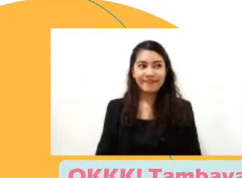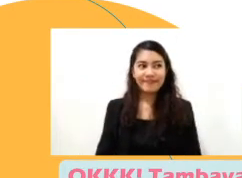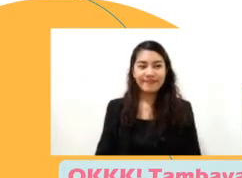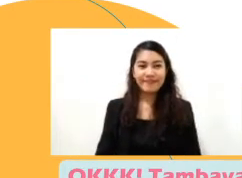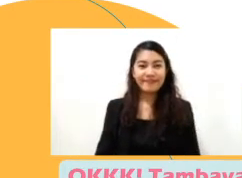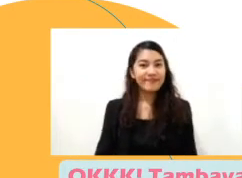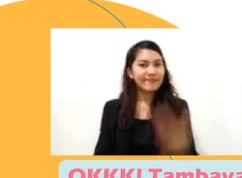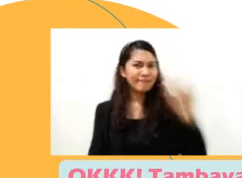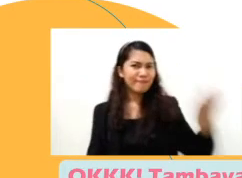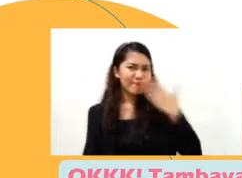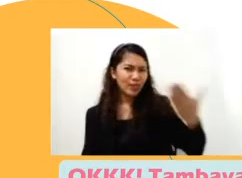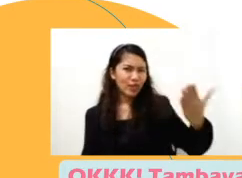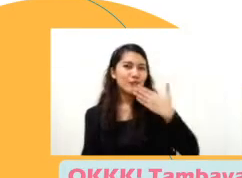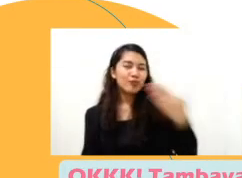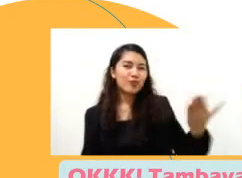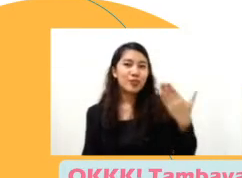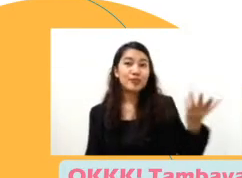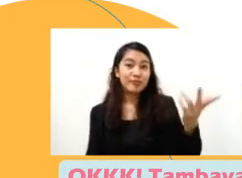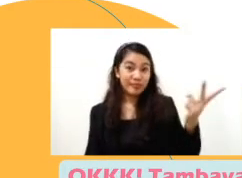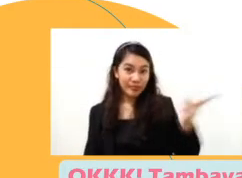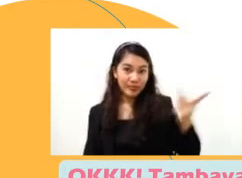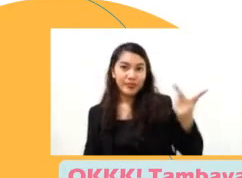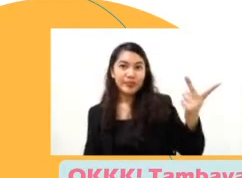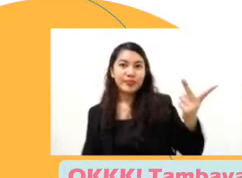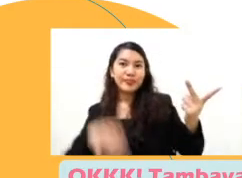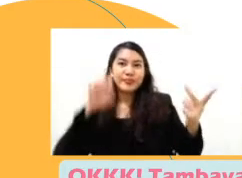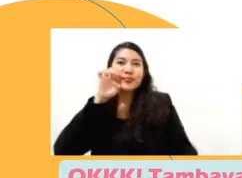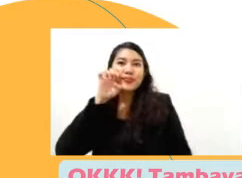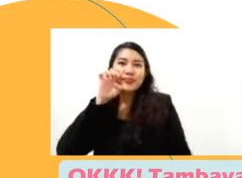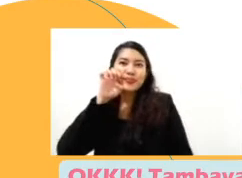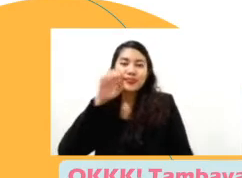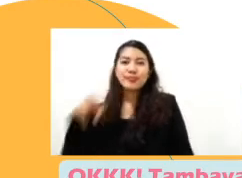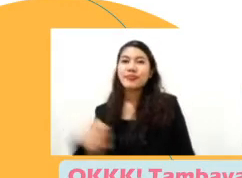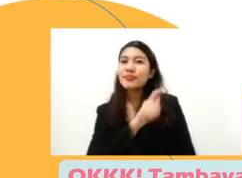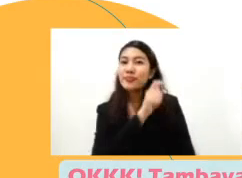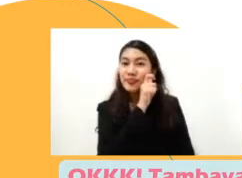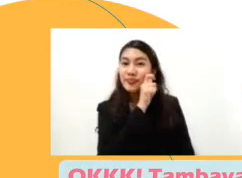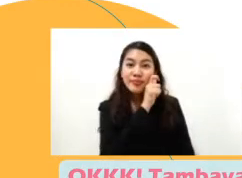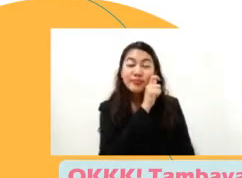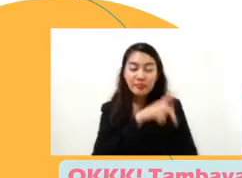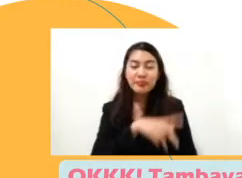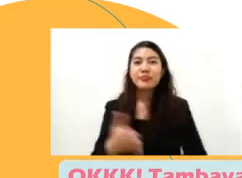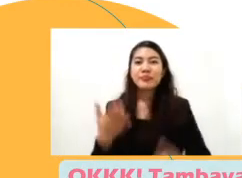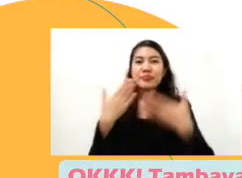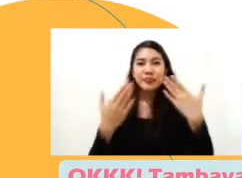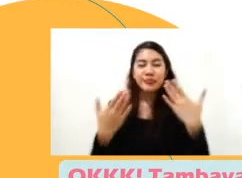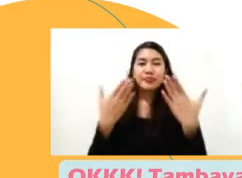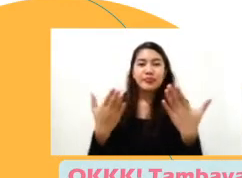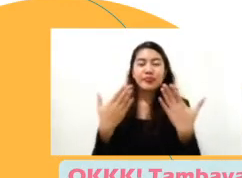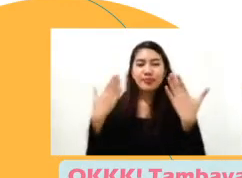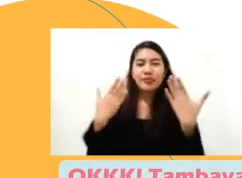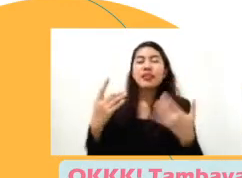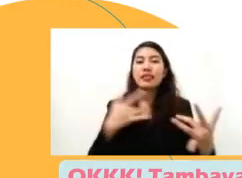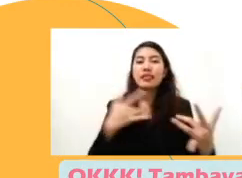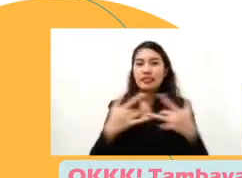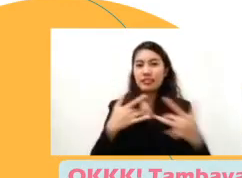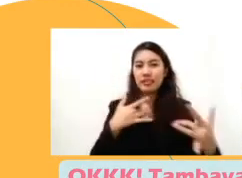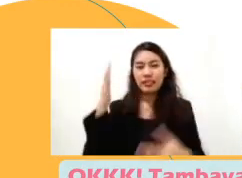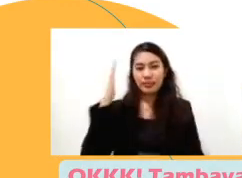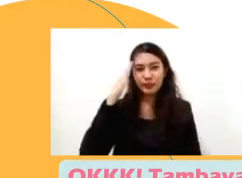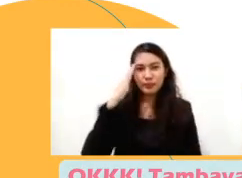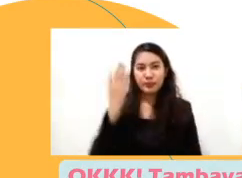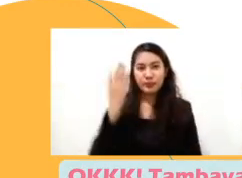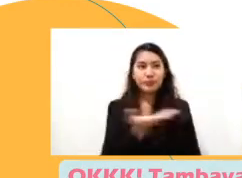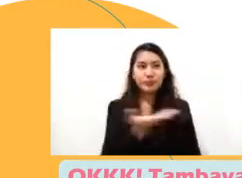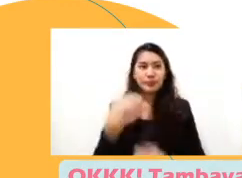Maraming salamat po kay Ate Erica at kay Ate Teresa. I'm sure exciting lahat sa na mabubuo natin no, ng mga kanta.